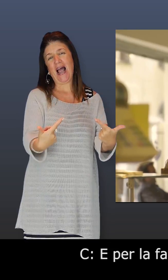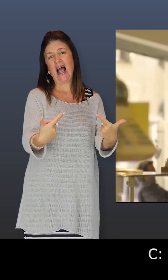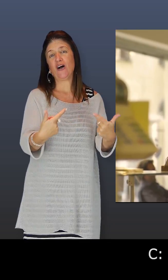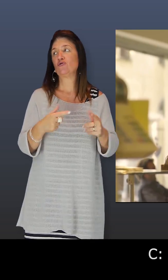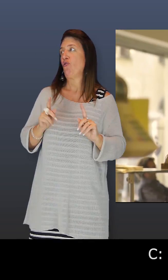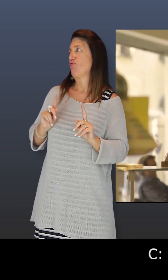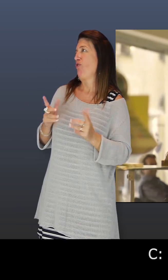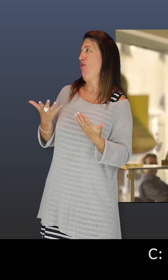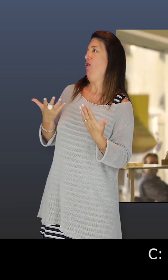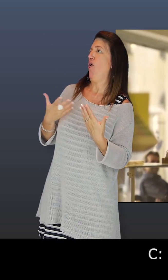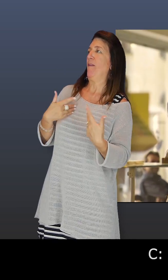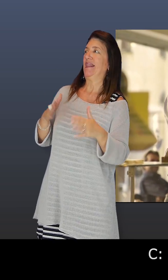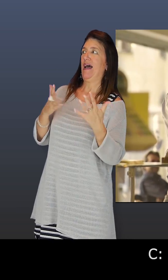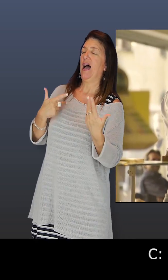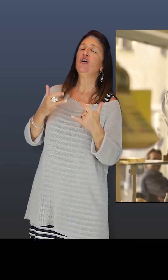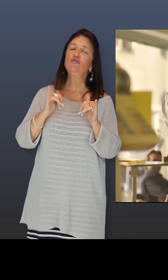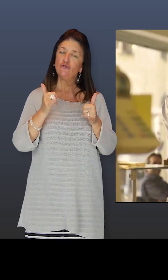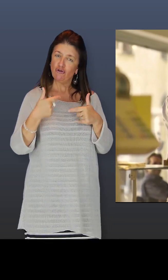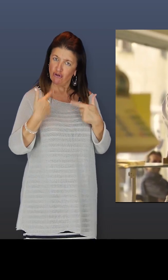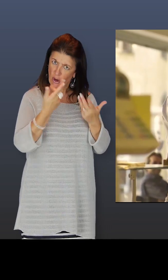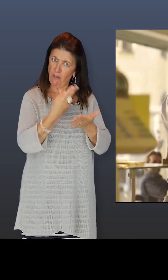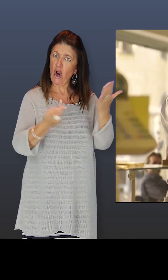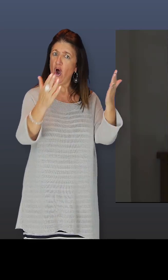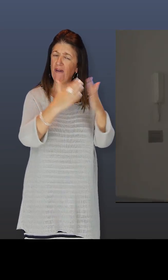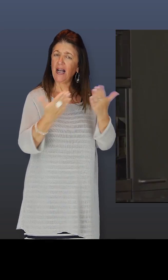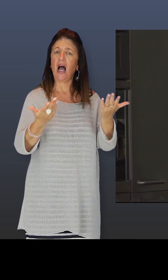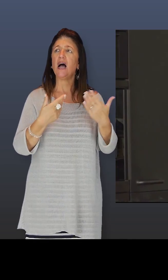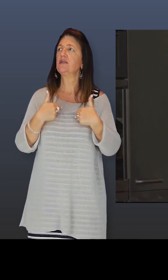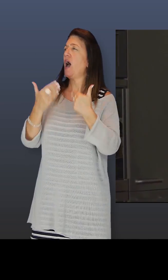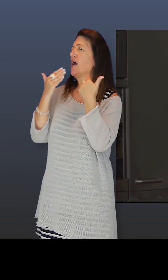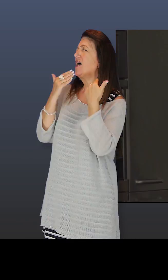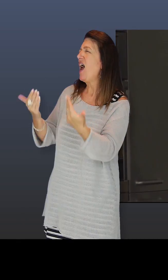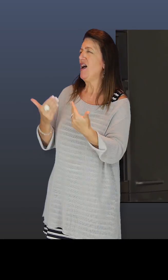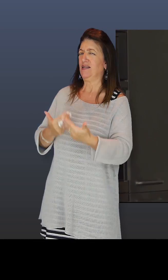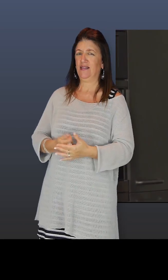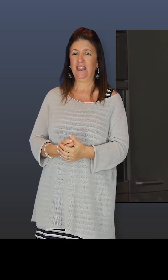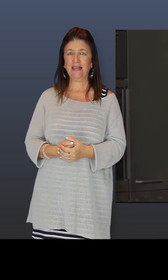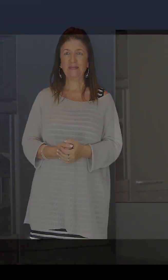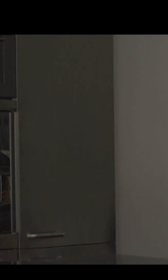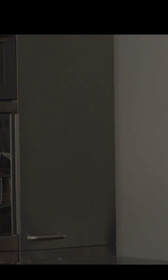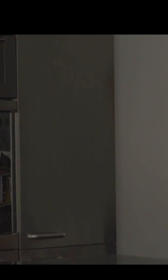io. È così, la può provare a casa. Ma dai, grazie.